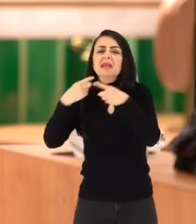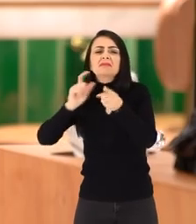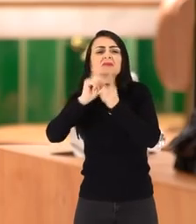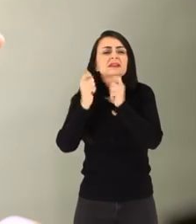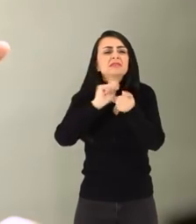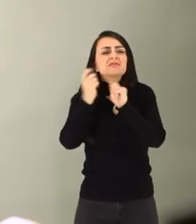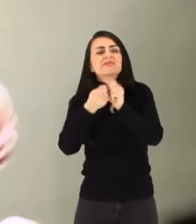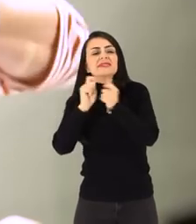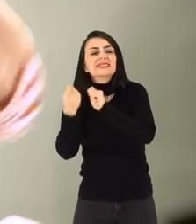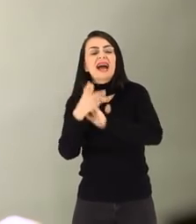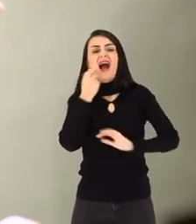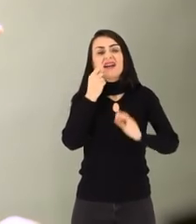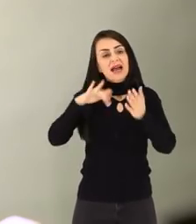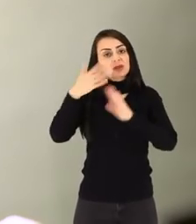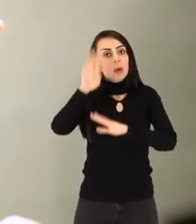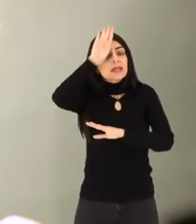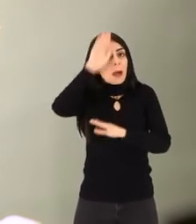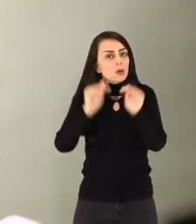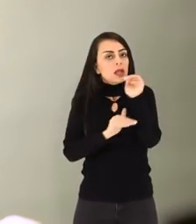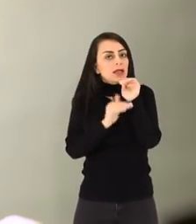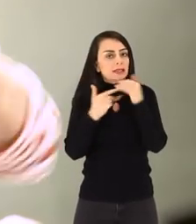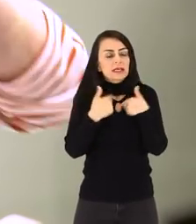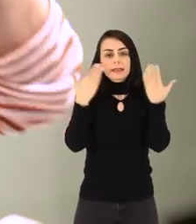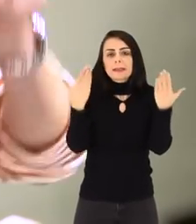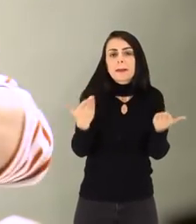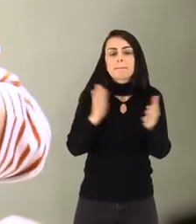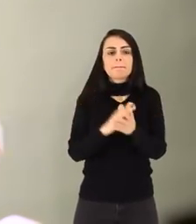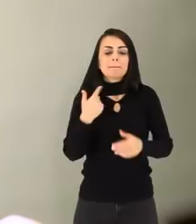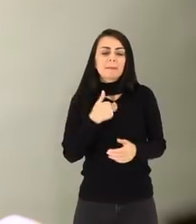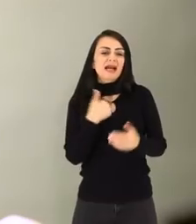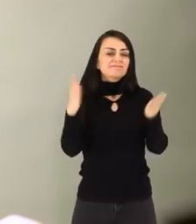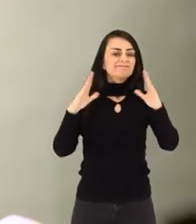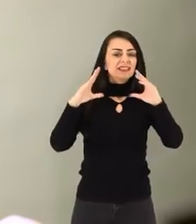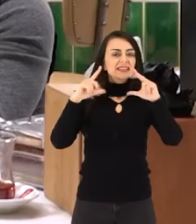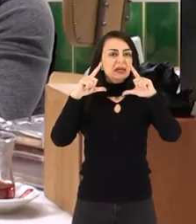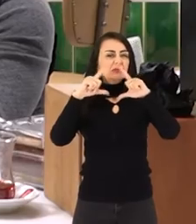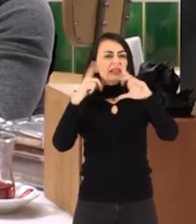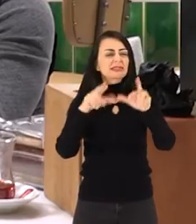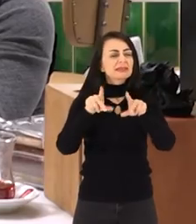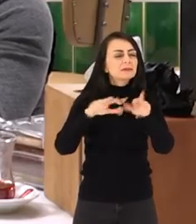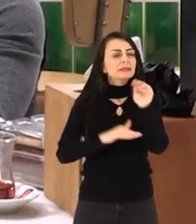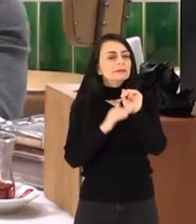evet. Ankara'dan sonra da İstanbul'da yaşadım bir dönem. Aa. Ben böyle bir üçgende yaşadım